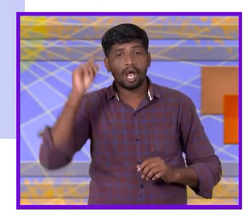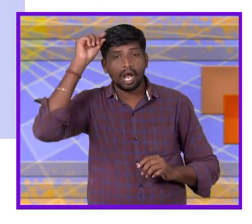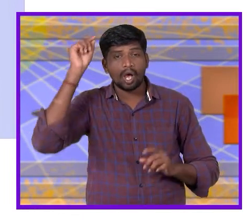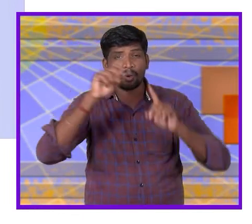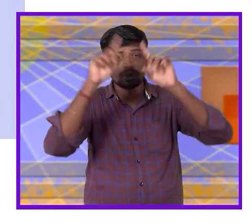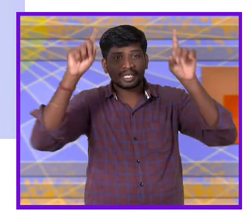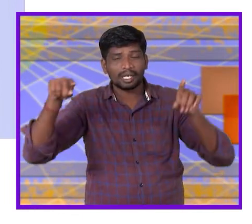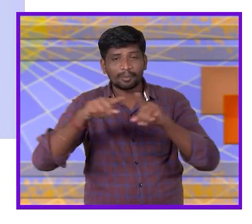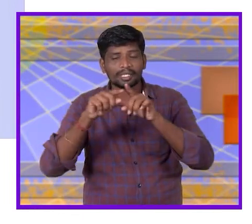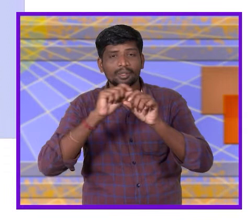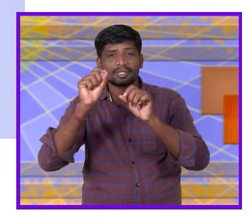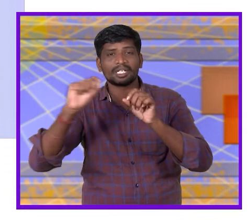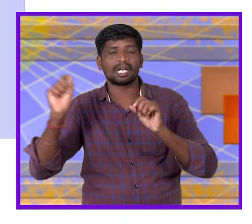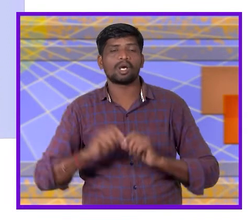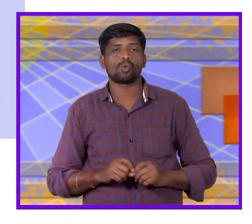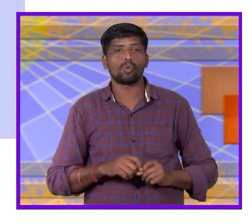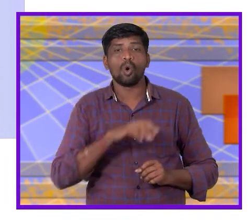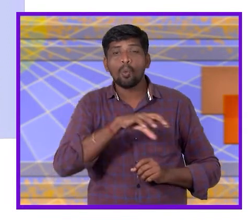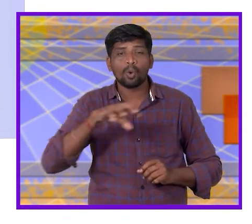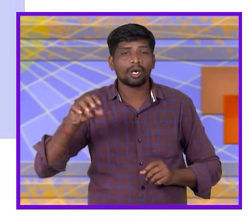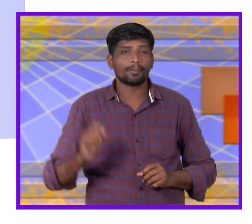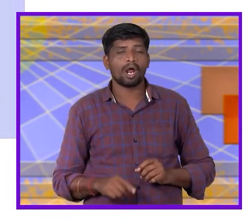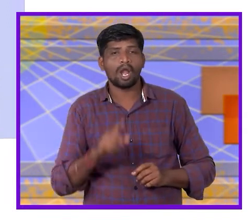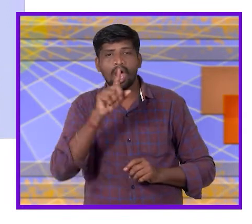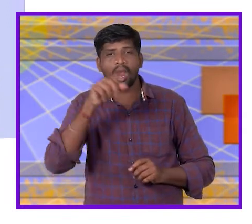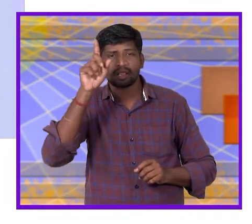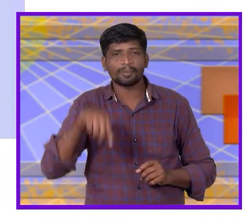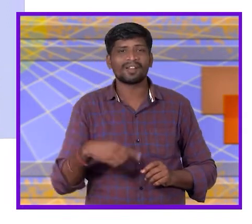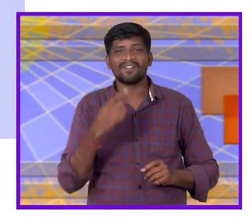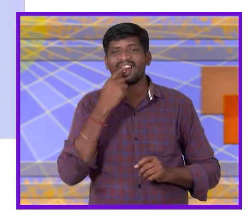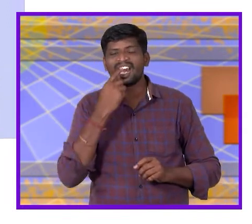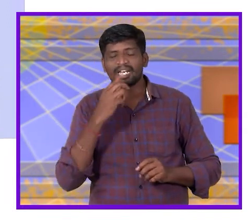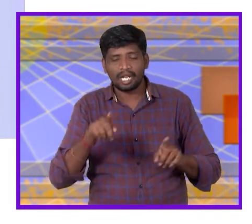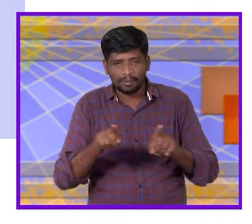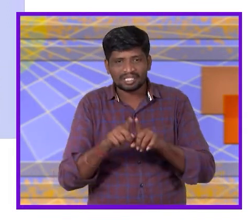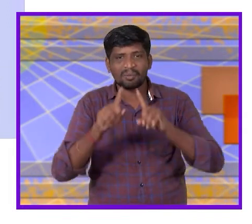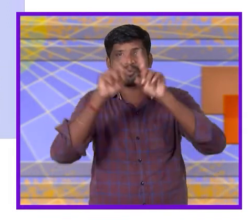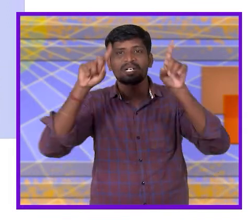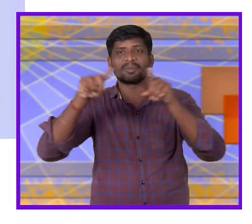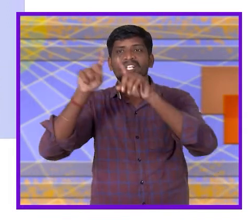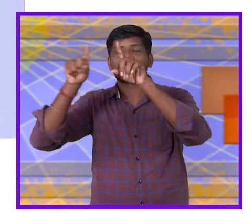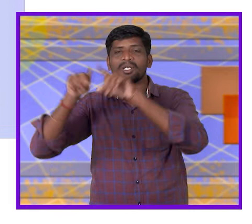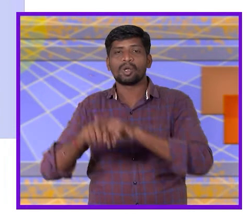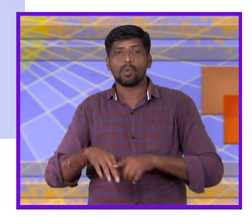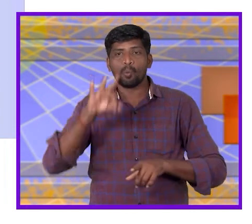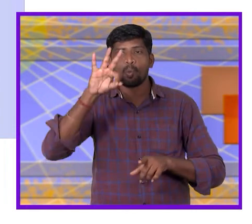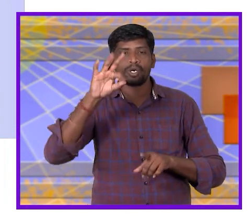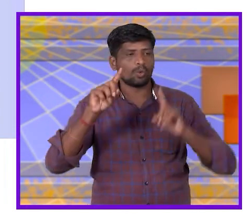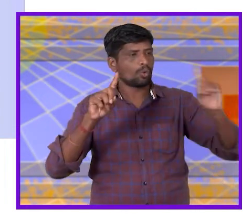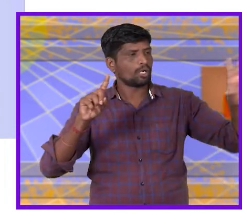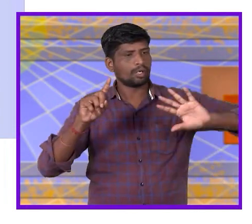கற்களிலும், பொருள்பாலில் உள்ள திருக்குறள் வெள்ளை நிற பளிங்கு கல்லிலும், இன்பத்துப்பாலிலே